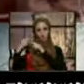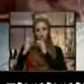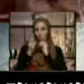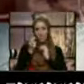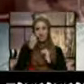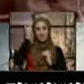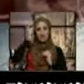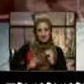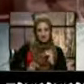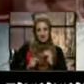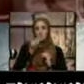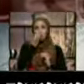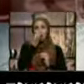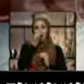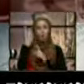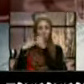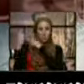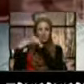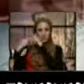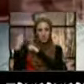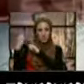الإنسان ألفها.